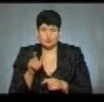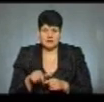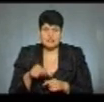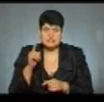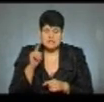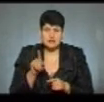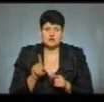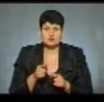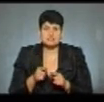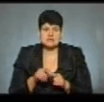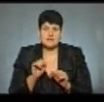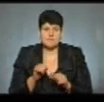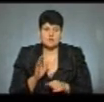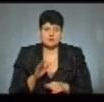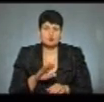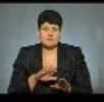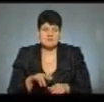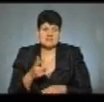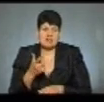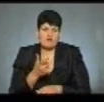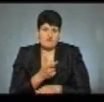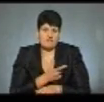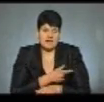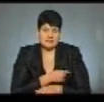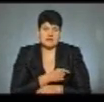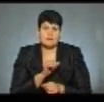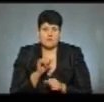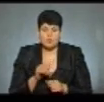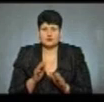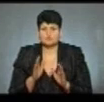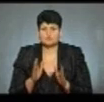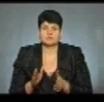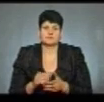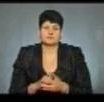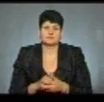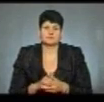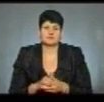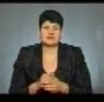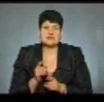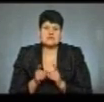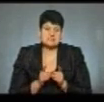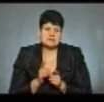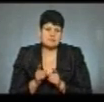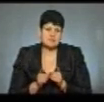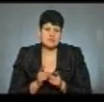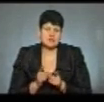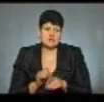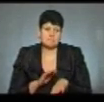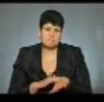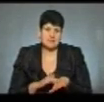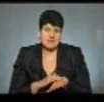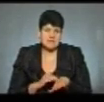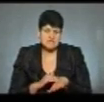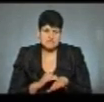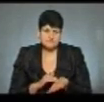це може бути після введення вакцини, може десь там бути зміни в місці